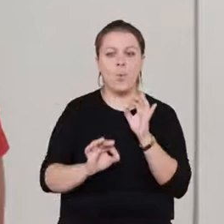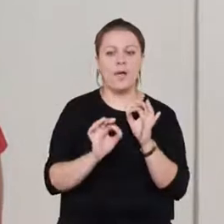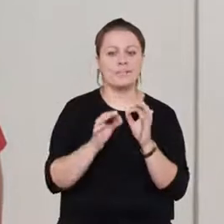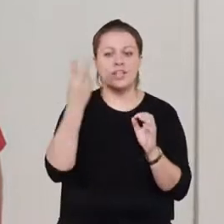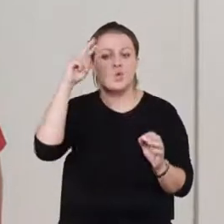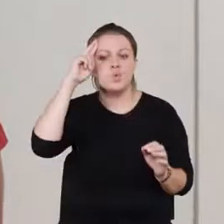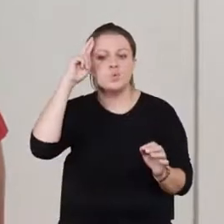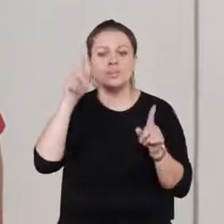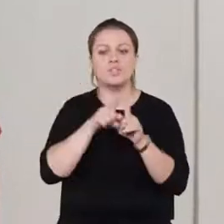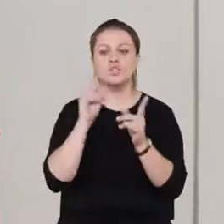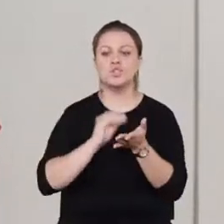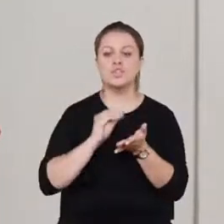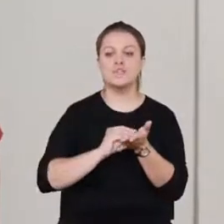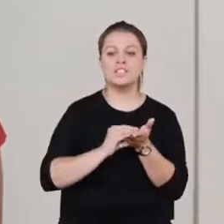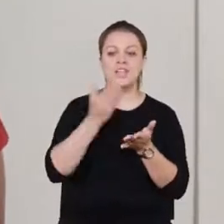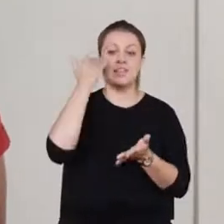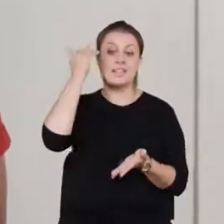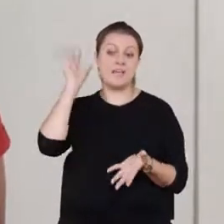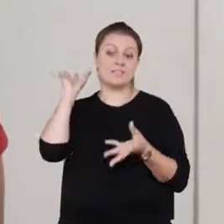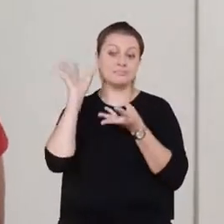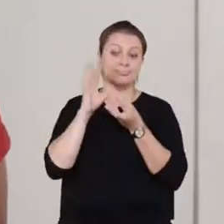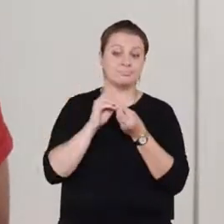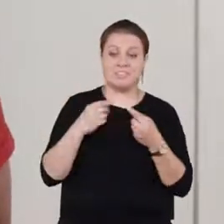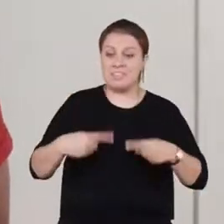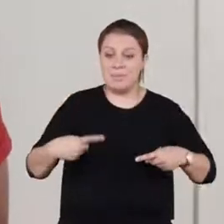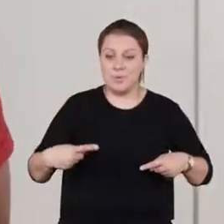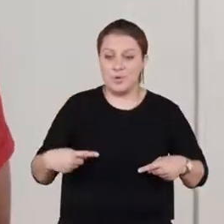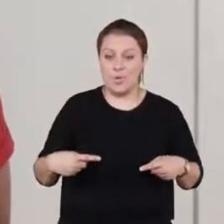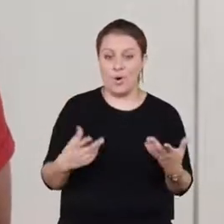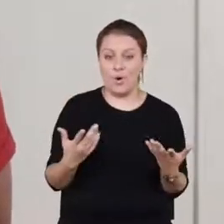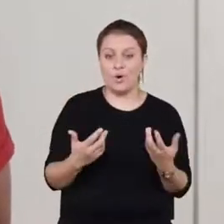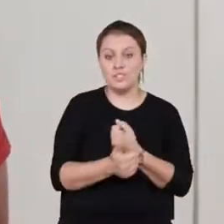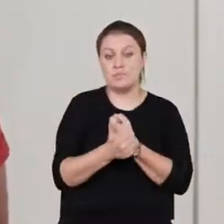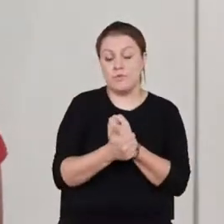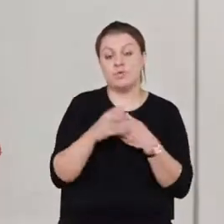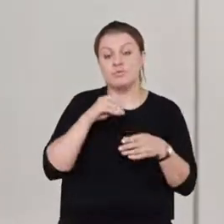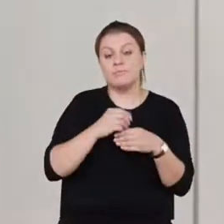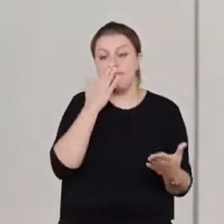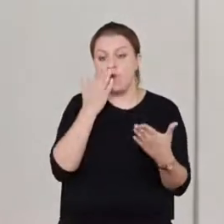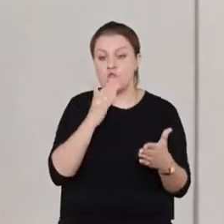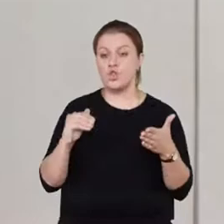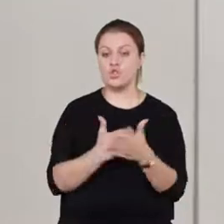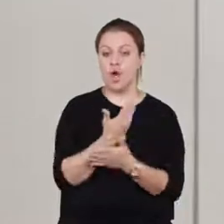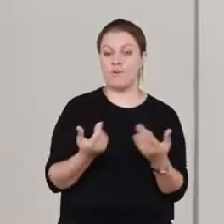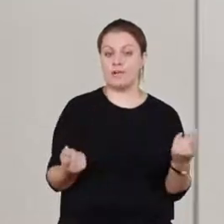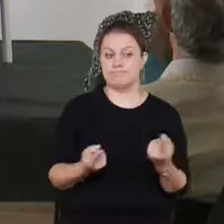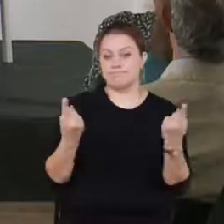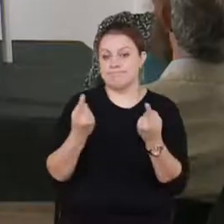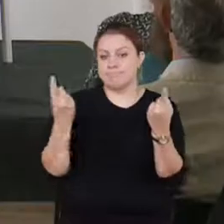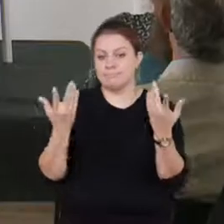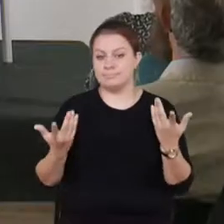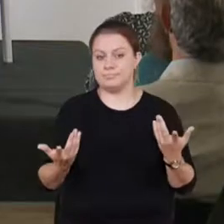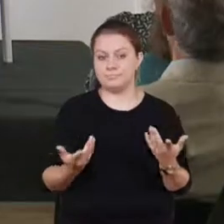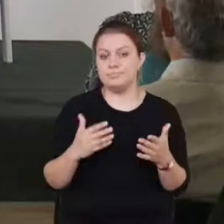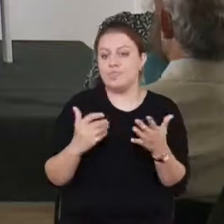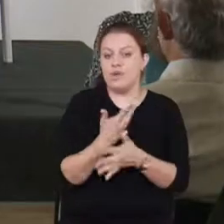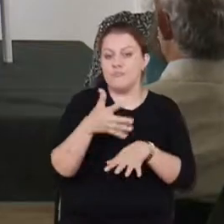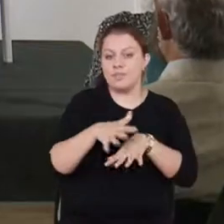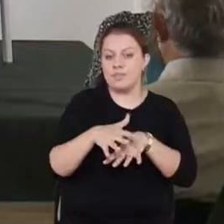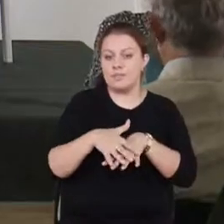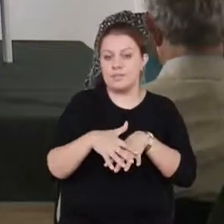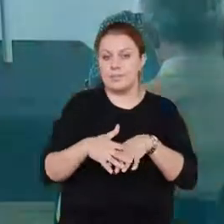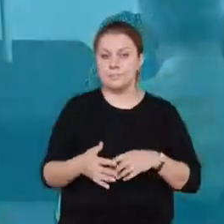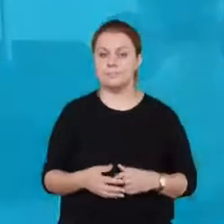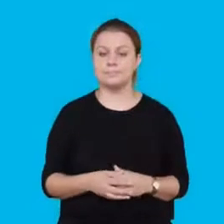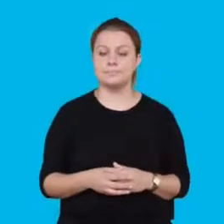nie doświadczyło wcześniej, które w ogóle zresztą było ustrojowo wynalazkiem relatywnie nowym. Ja bym jeszcze dodał do tego,